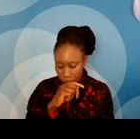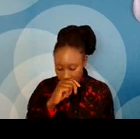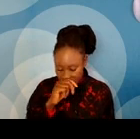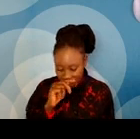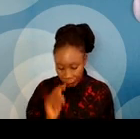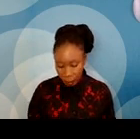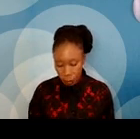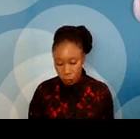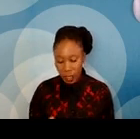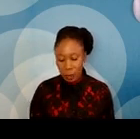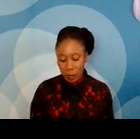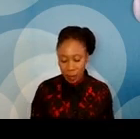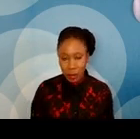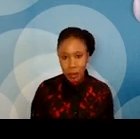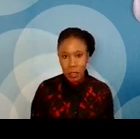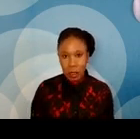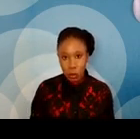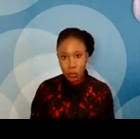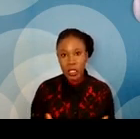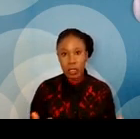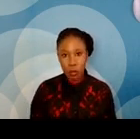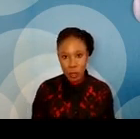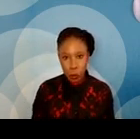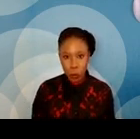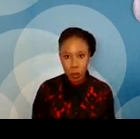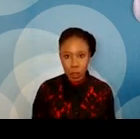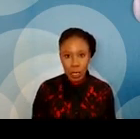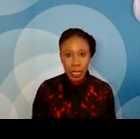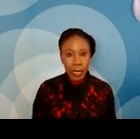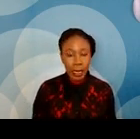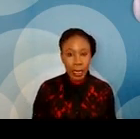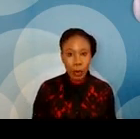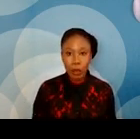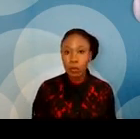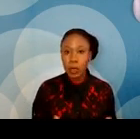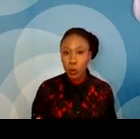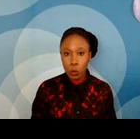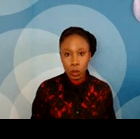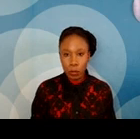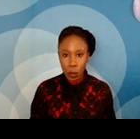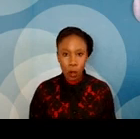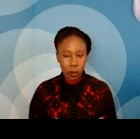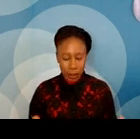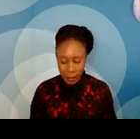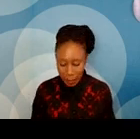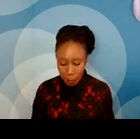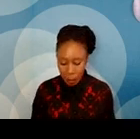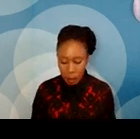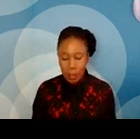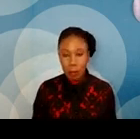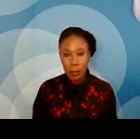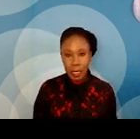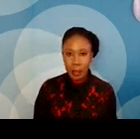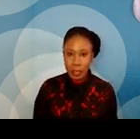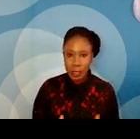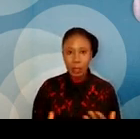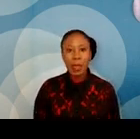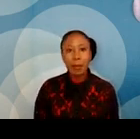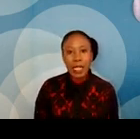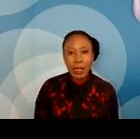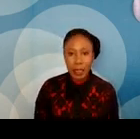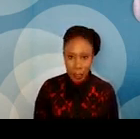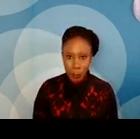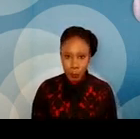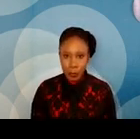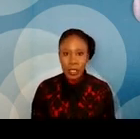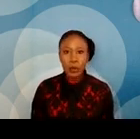MBA-studenter fick en bild och de fick information och informationen var detsamma, men i de